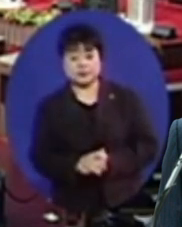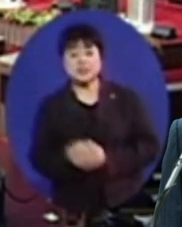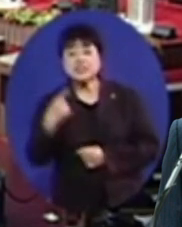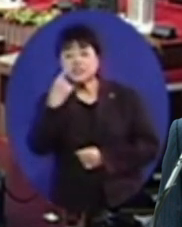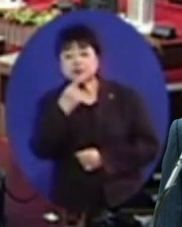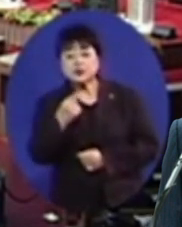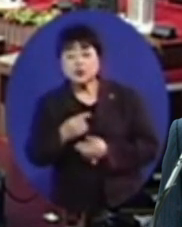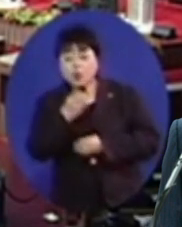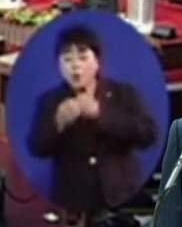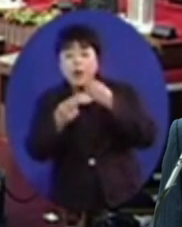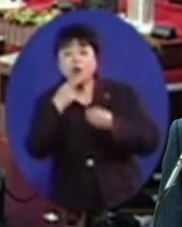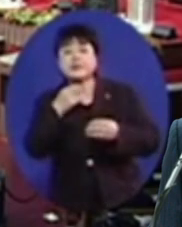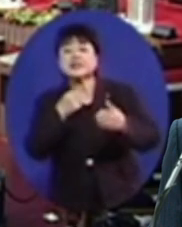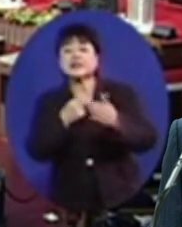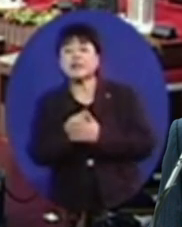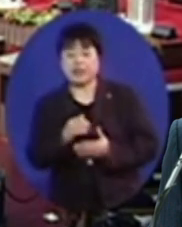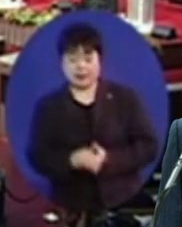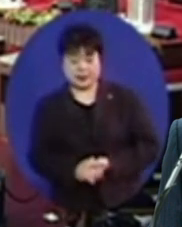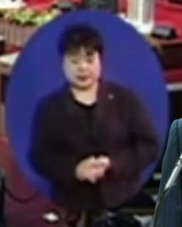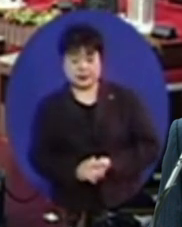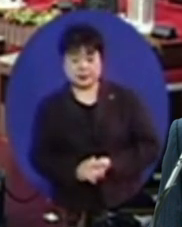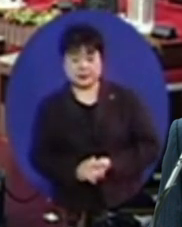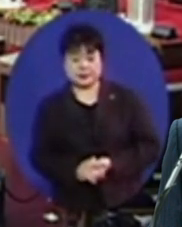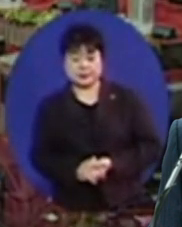입술로 고백을 안 하기 때문인 것입니다.